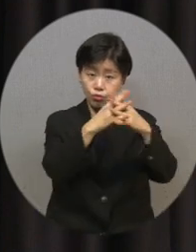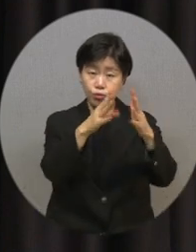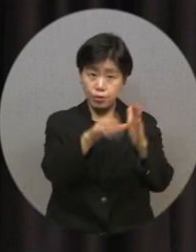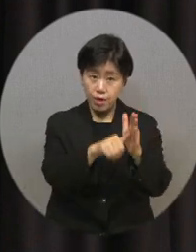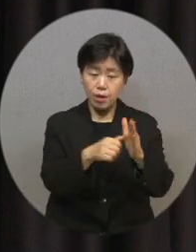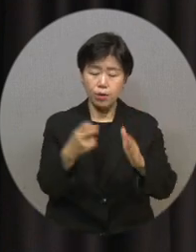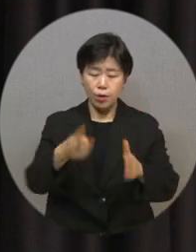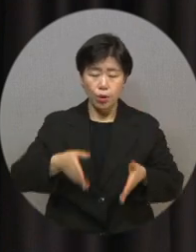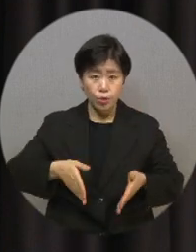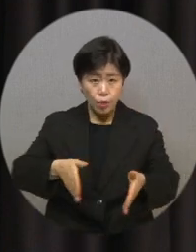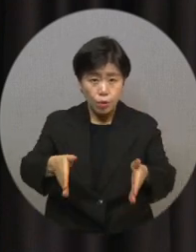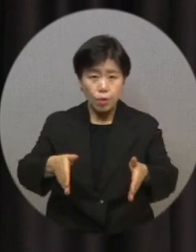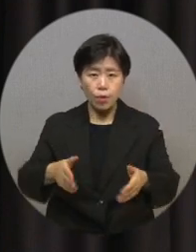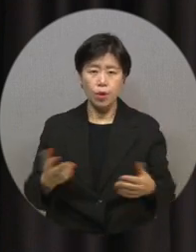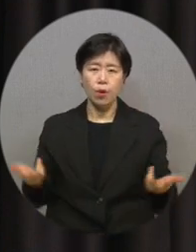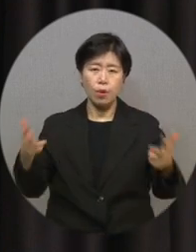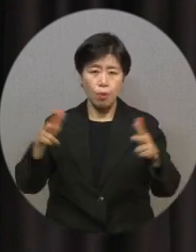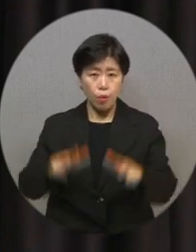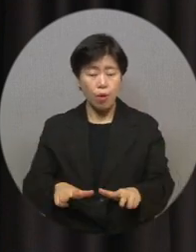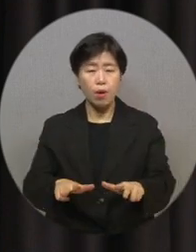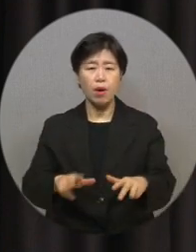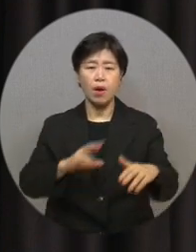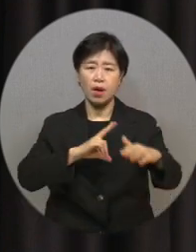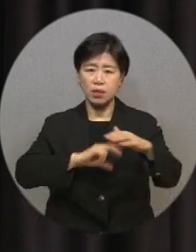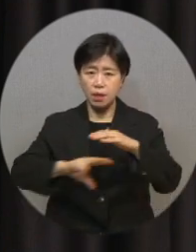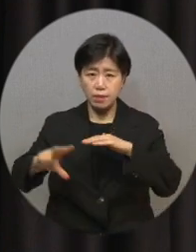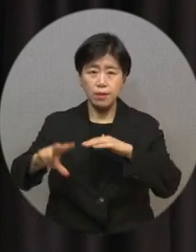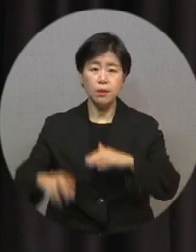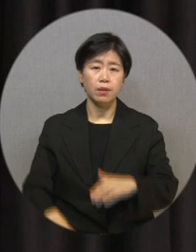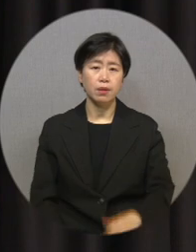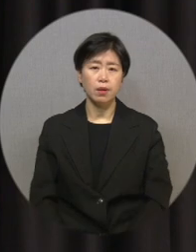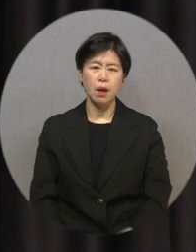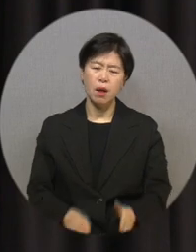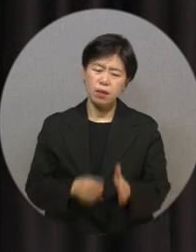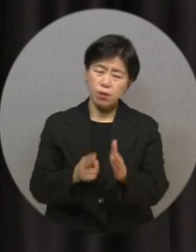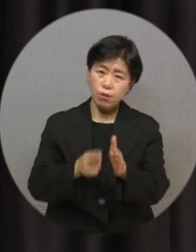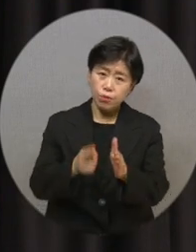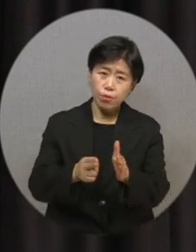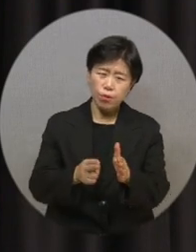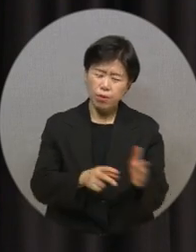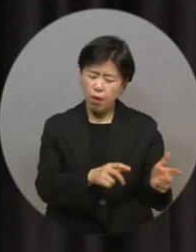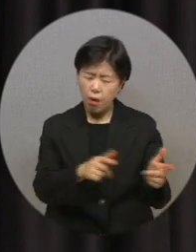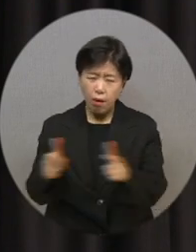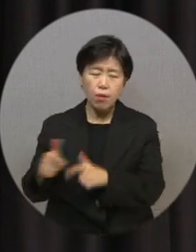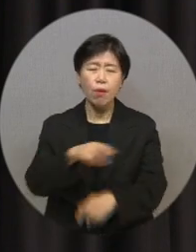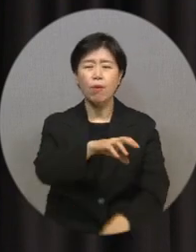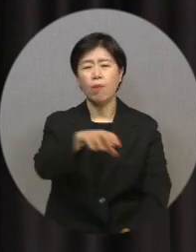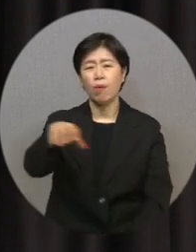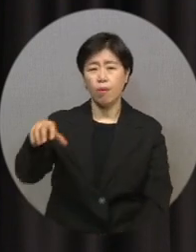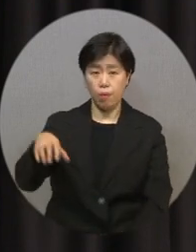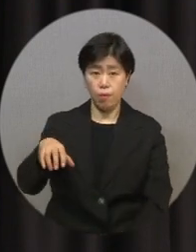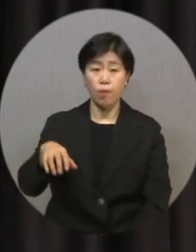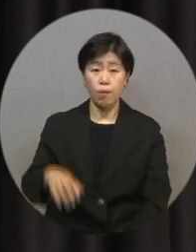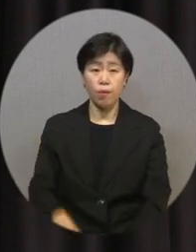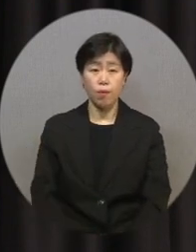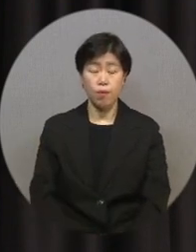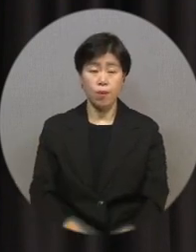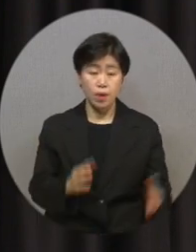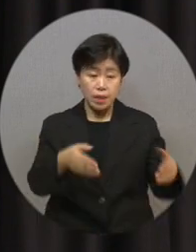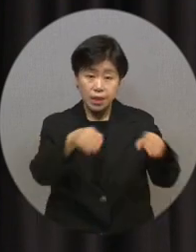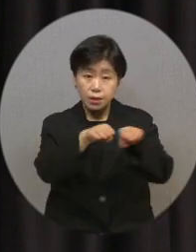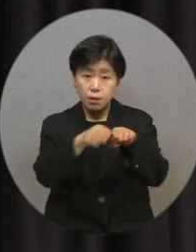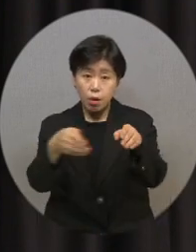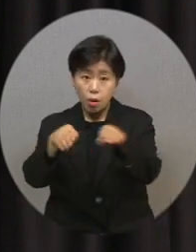공원 그다음에 뭐 저기 뭐 지철 뭐 철도 뭐 이런 것까지 모든 것들을 모든